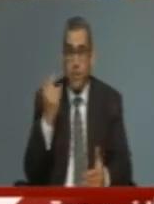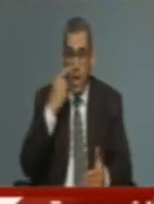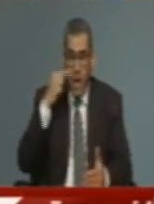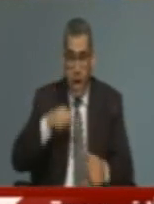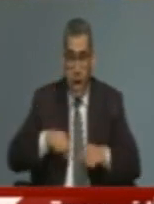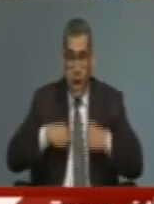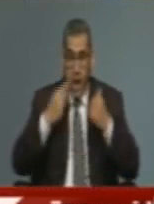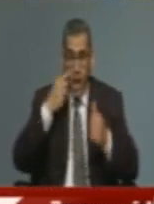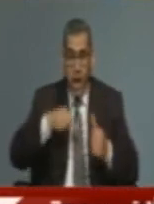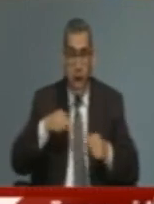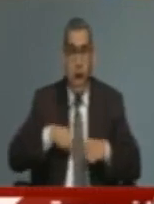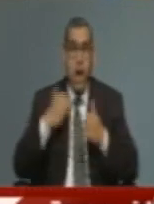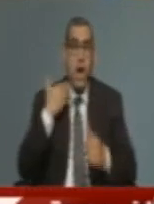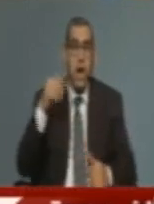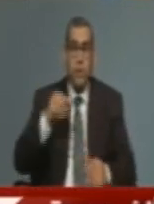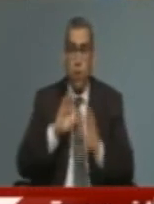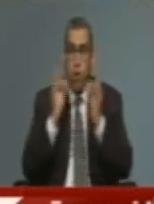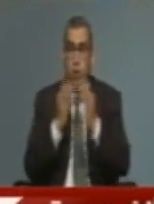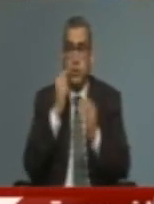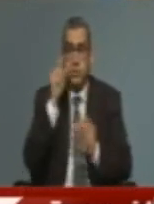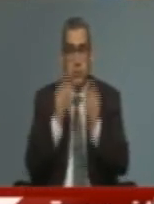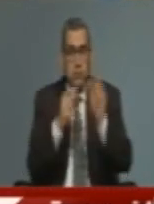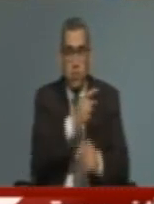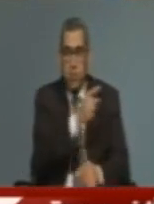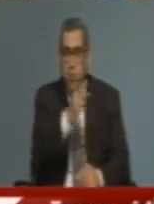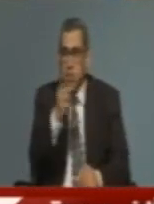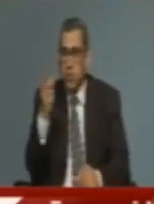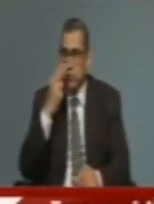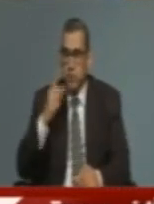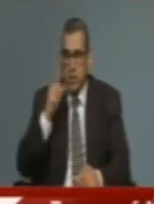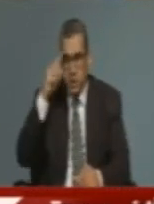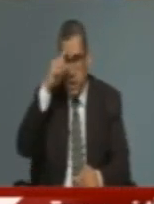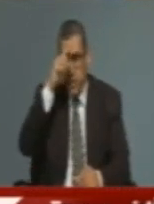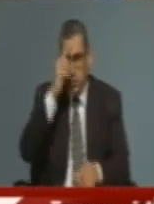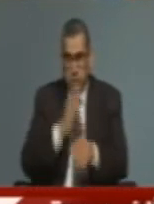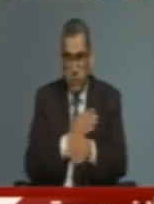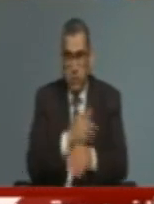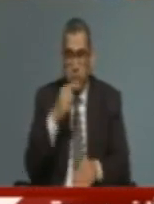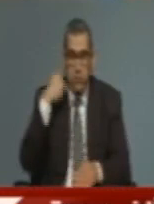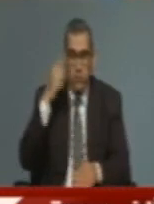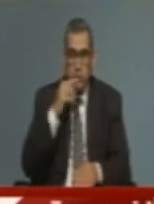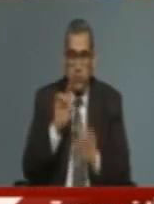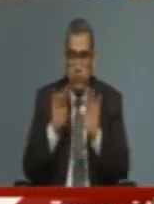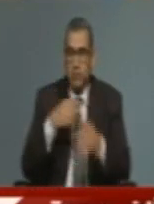الكريمه لكل اهلنا لكل الناس اللي ظروفها صعبه وبتقاسي ما نغوطش نتفرج